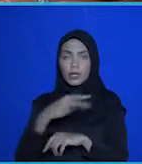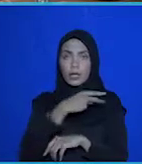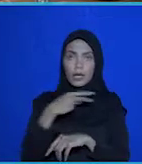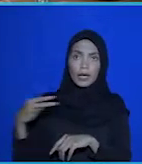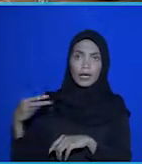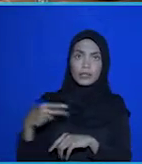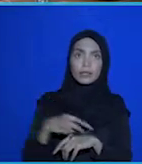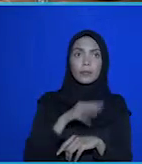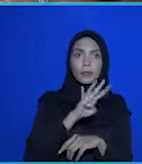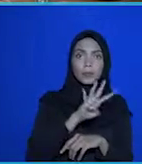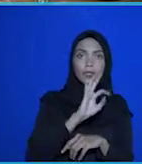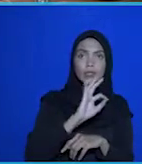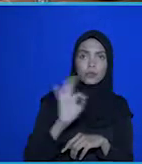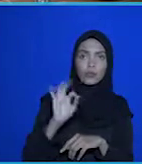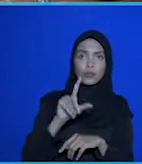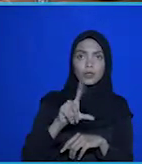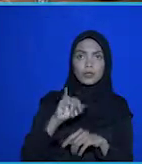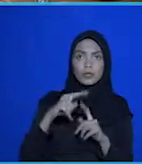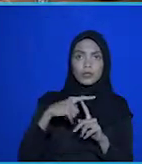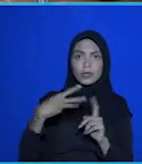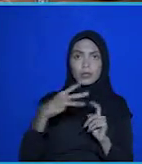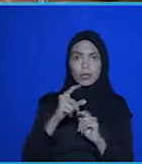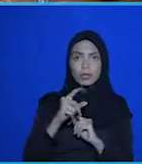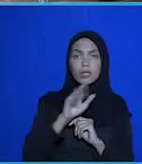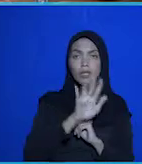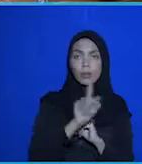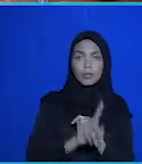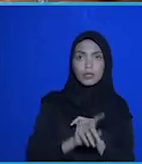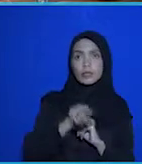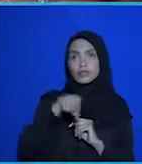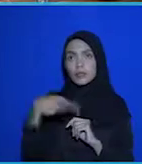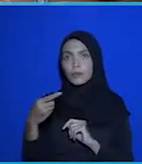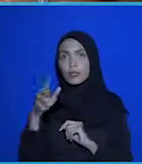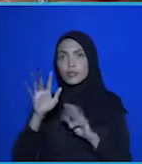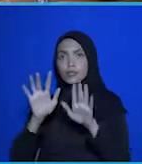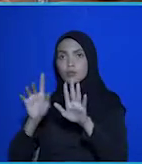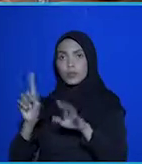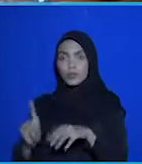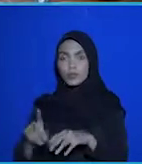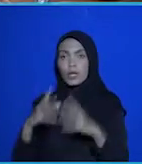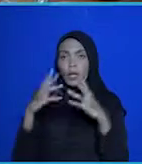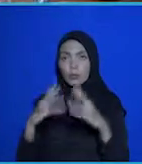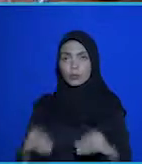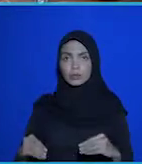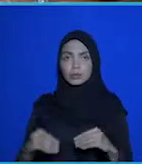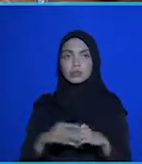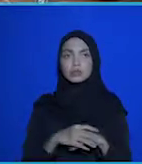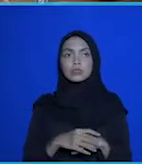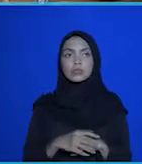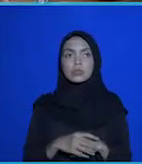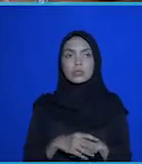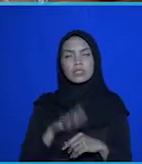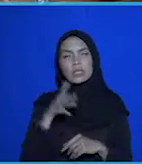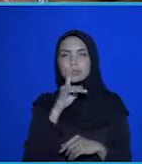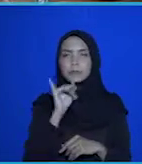kapasitas 4.000 liter, dalam 5 menit sampai 10 menit tangki tersebut penuh. Itu arti 10 liter sampai 20 liter per detik itu.